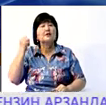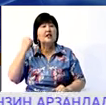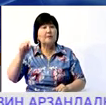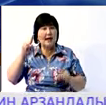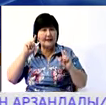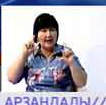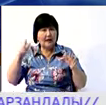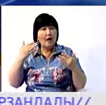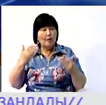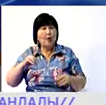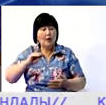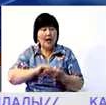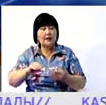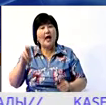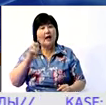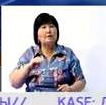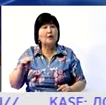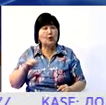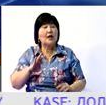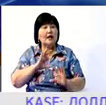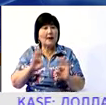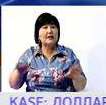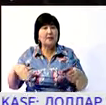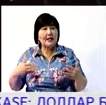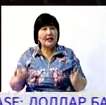атанды? Бұл туралы әріптесім Әкімжан Жолтаев айтып береді.